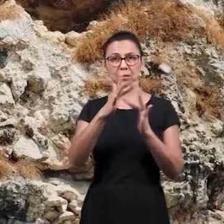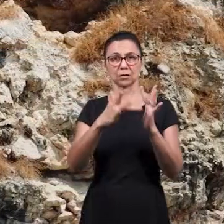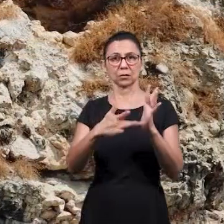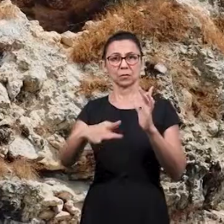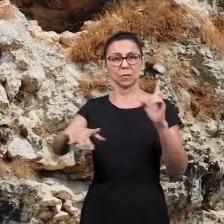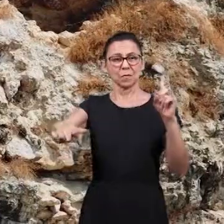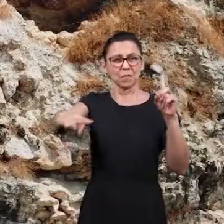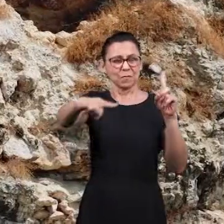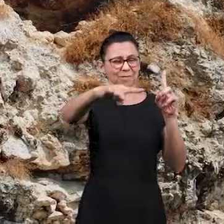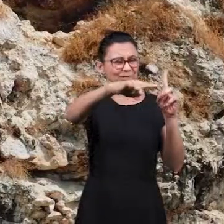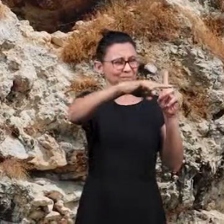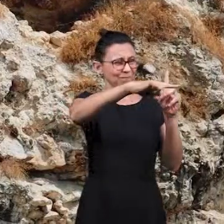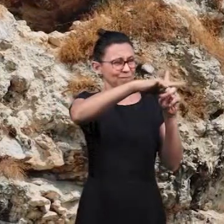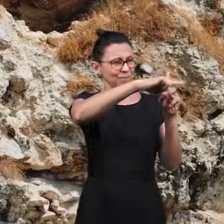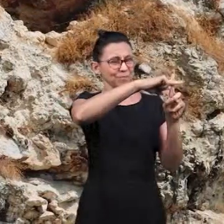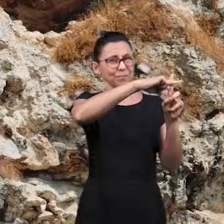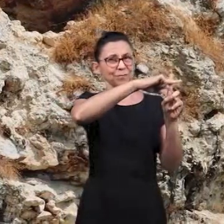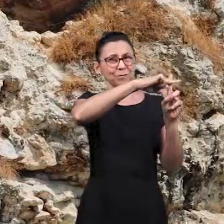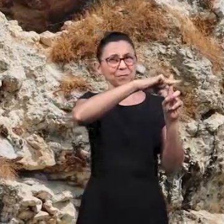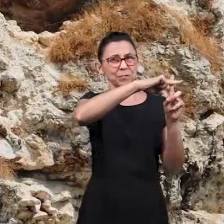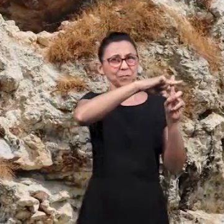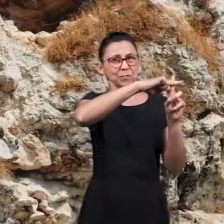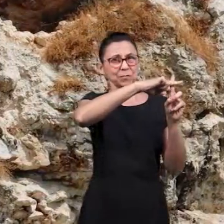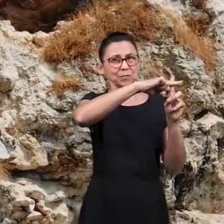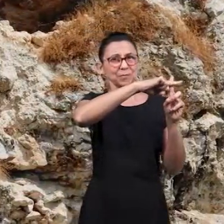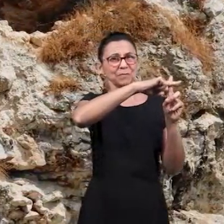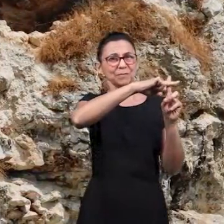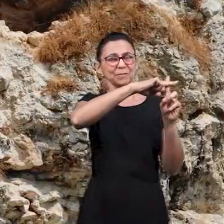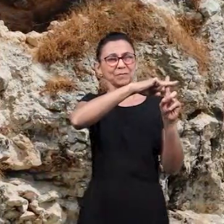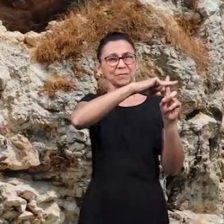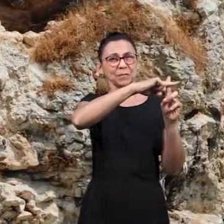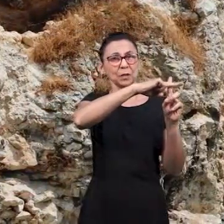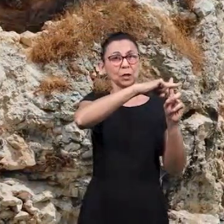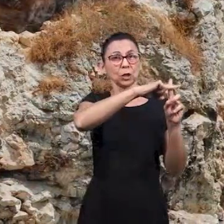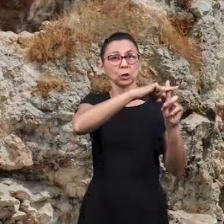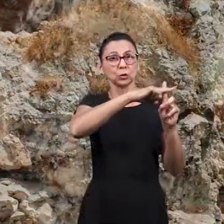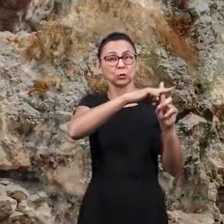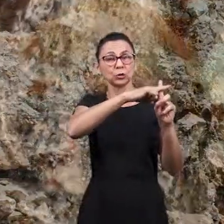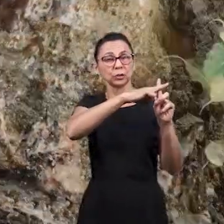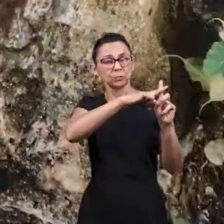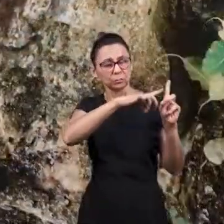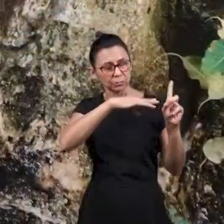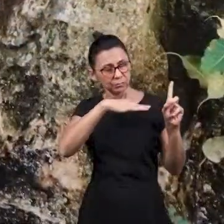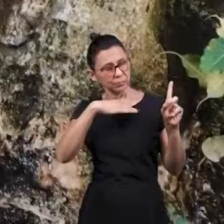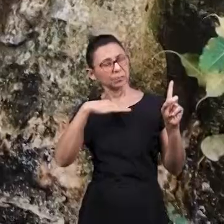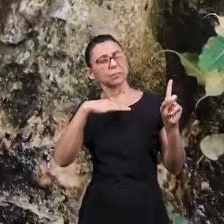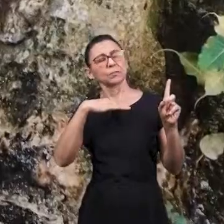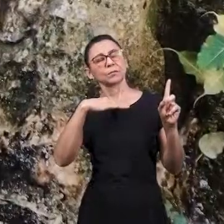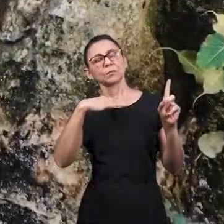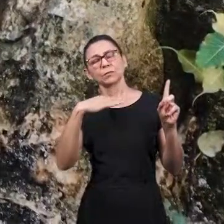Вся земля задрожала в день, когда Он умер.